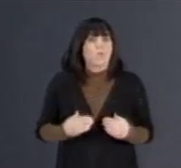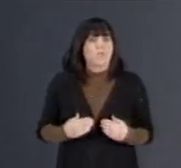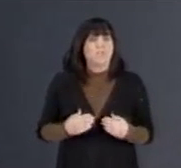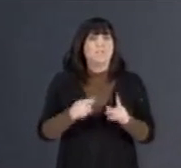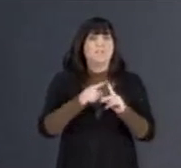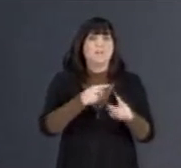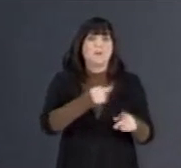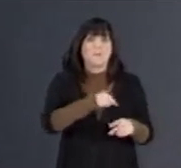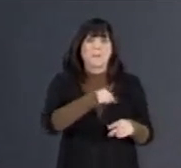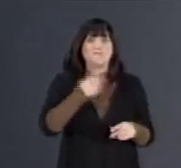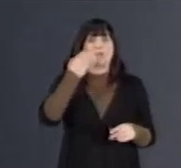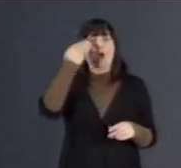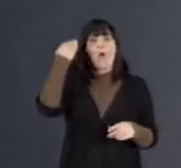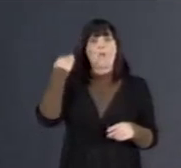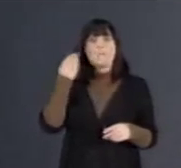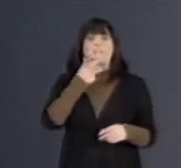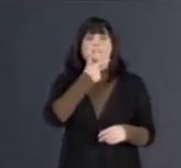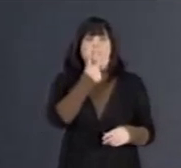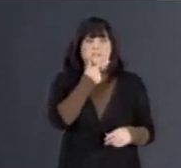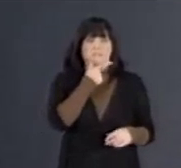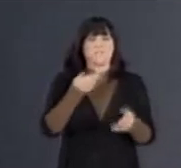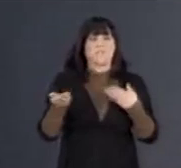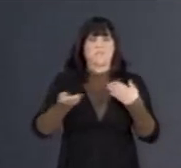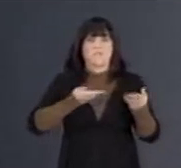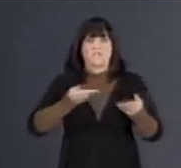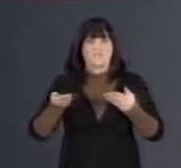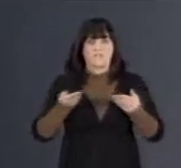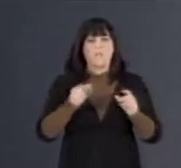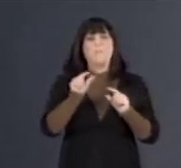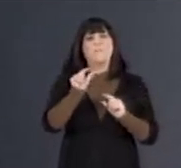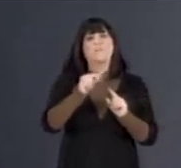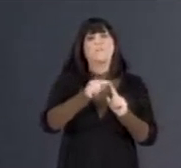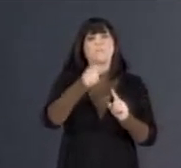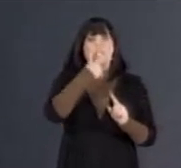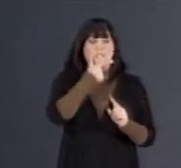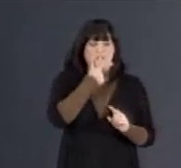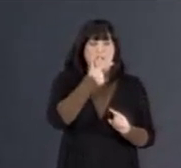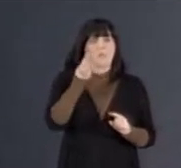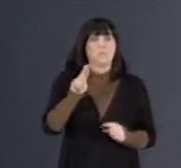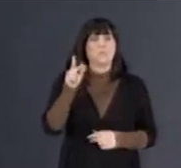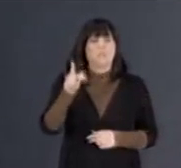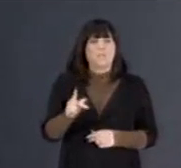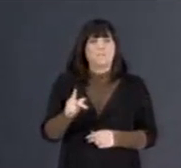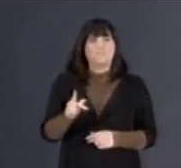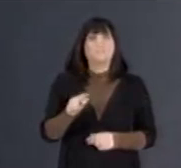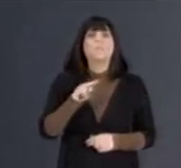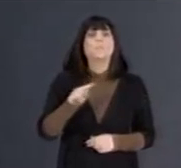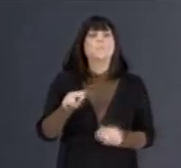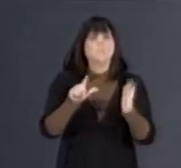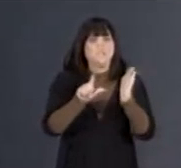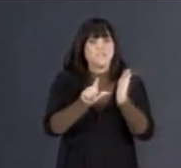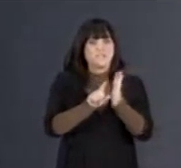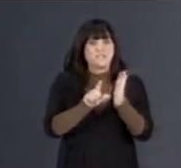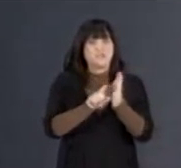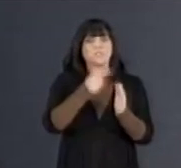metta kħinna u serviz ingħlizji li kħinnu jammlu parti mil għran Britannia dakħi z-zmien u kħinnu u ta' l-leġi